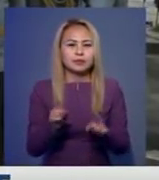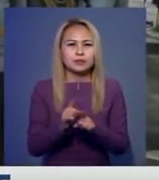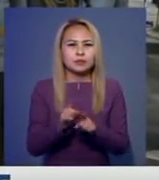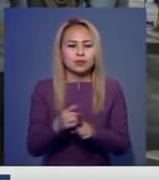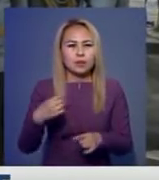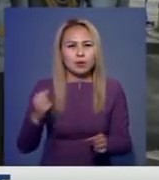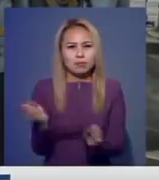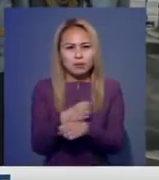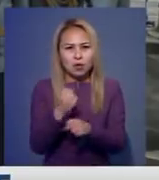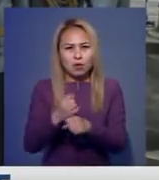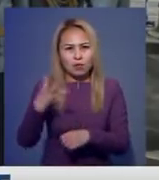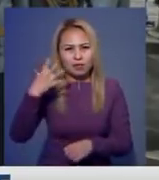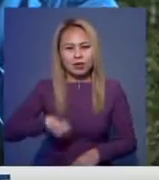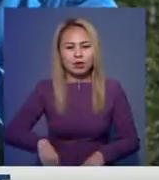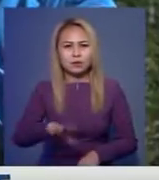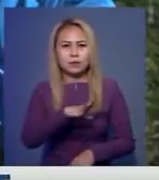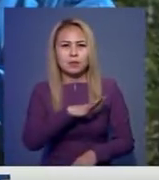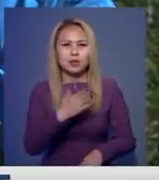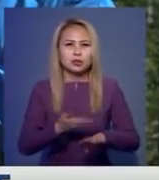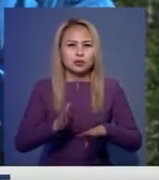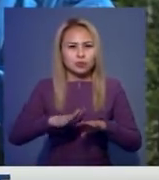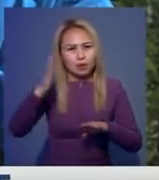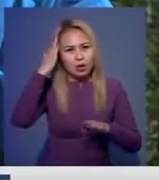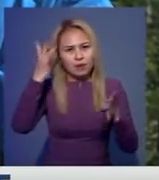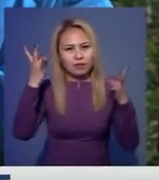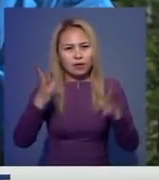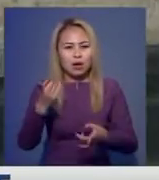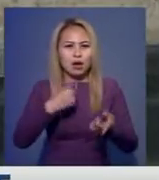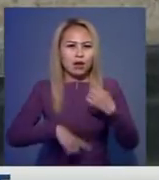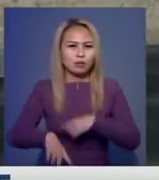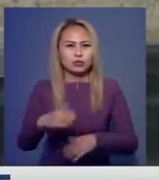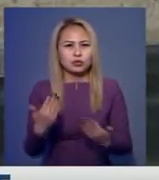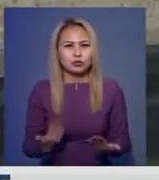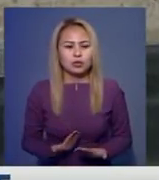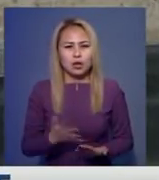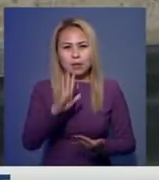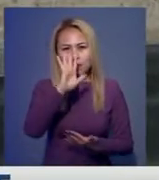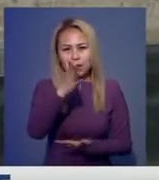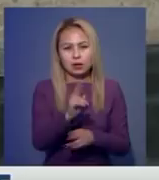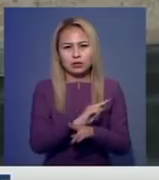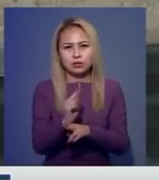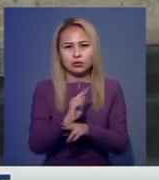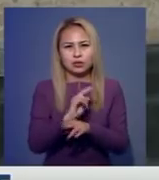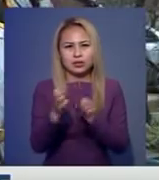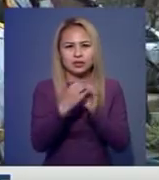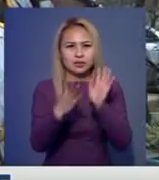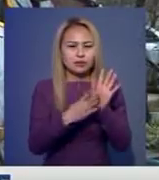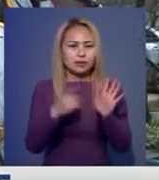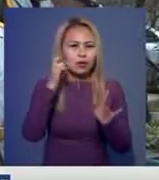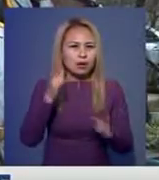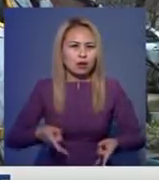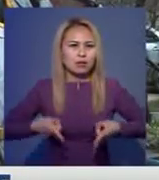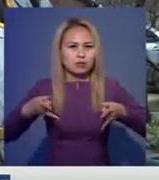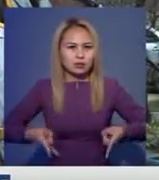қабырғасы сынып, басынан ауыр жарақат алған Петр Никитовичтің қалыпты өмірге оралуына 5 жыл кетіпті. 19 жасында қос балдаққа